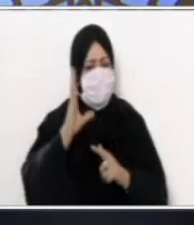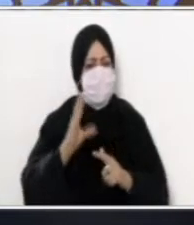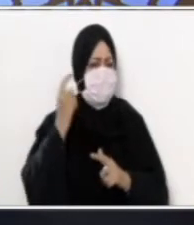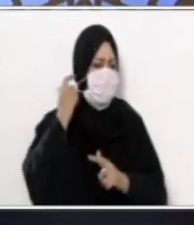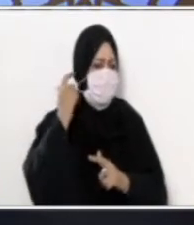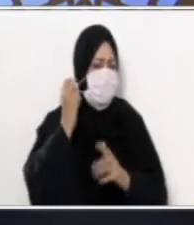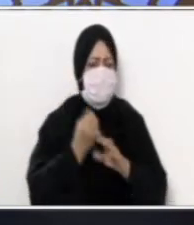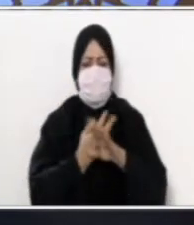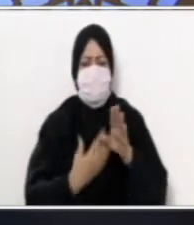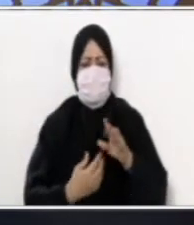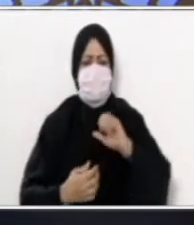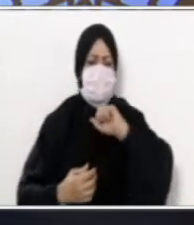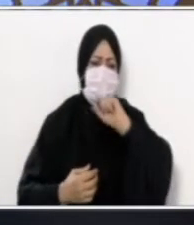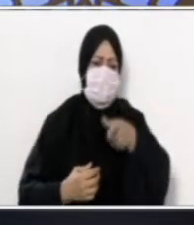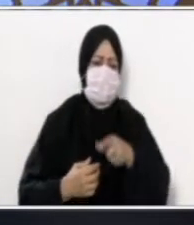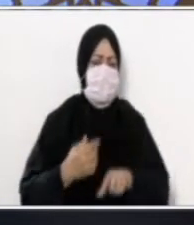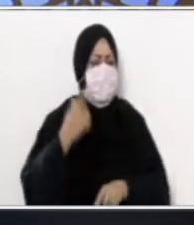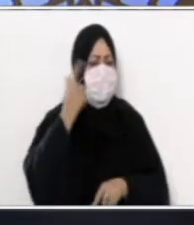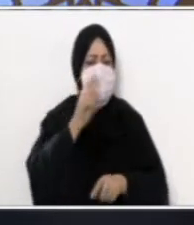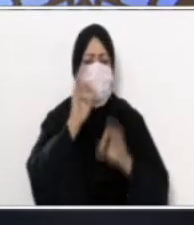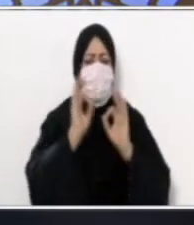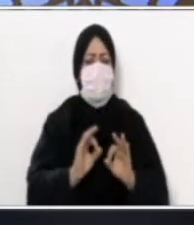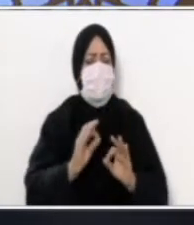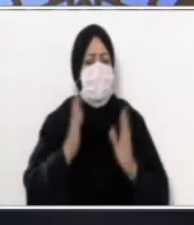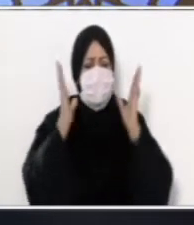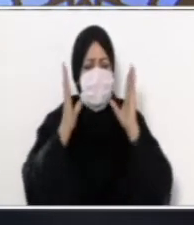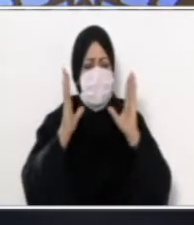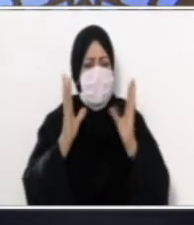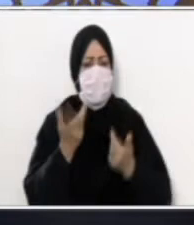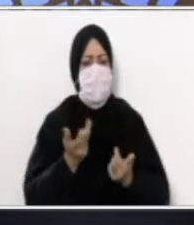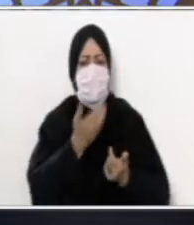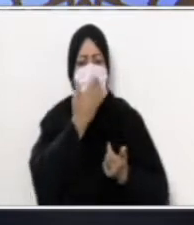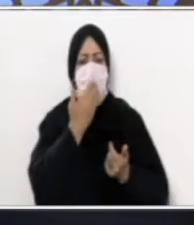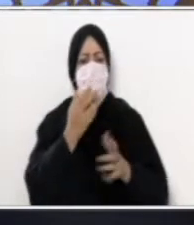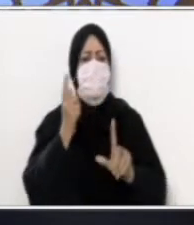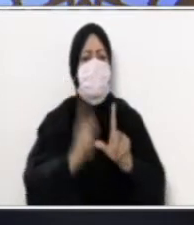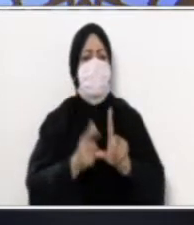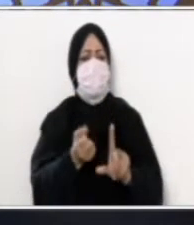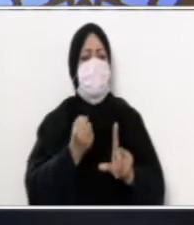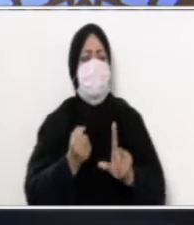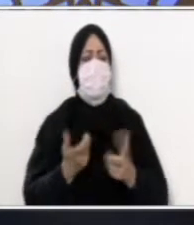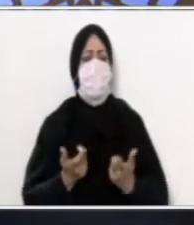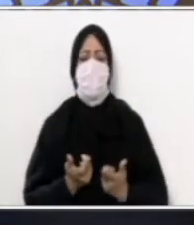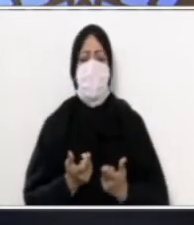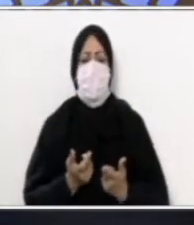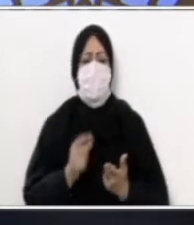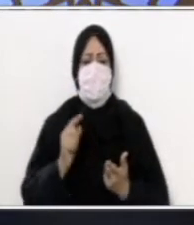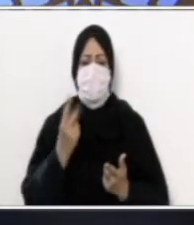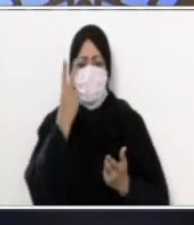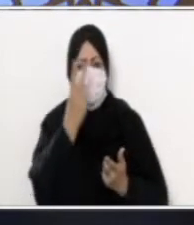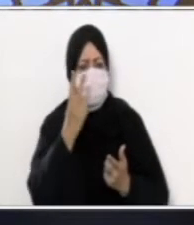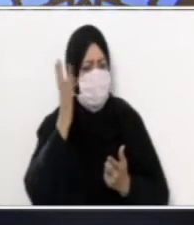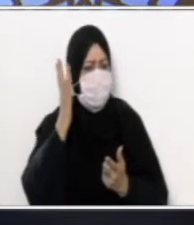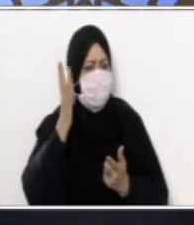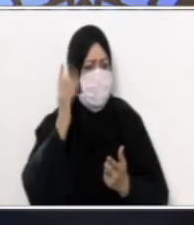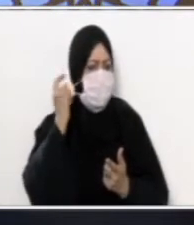المسلم وعلى أيهما يمسك في عبادة الصيام. حاضر يا خالد، إن شاء الله تسمع لي جواب. بارك الله فيك.